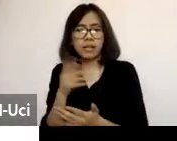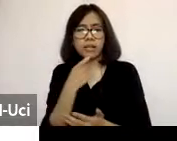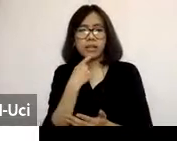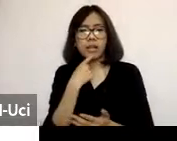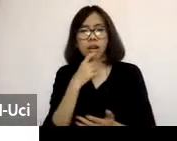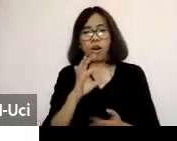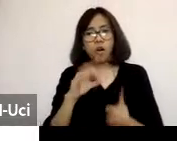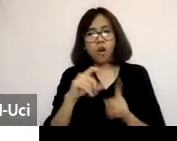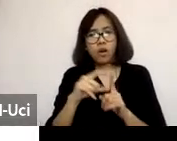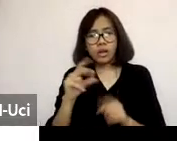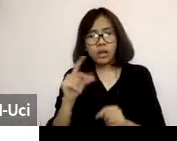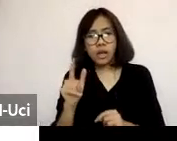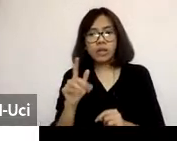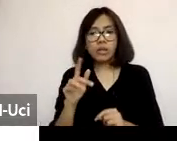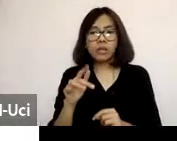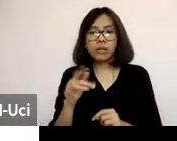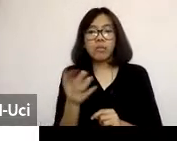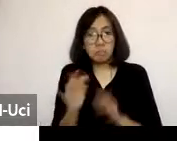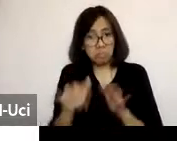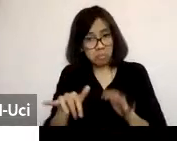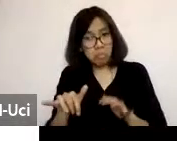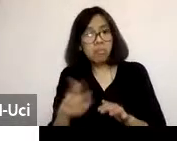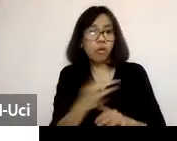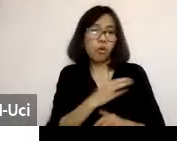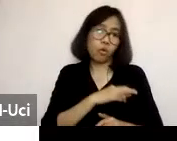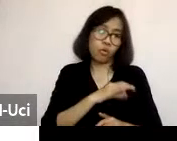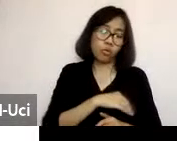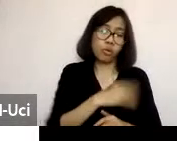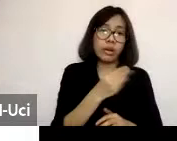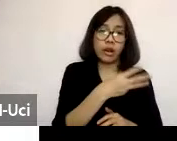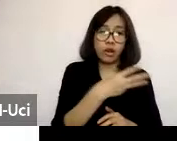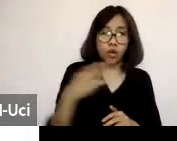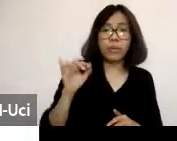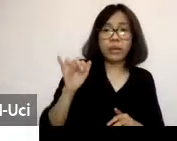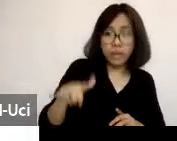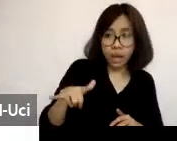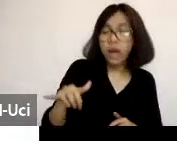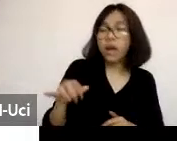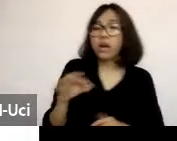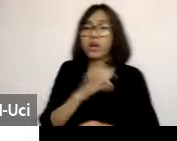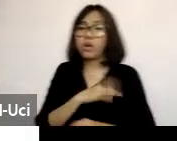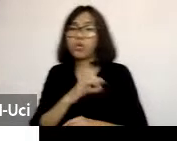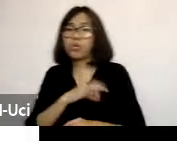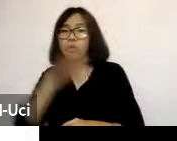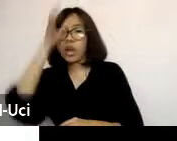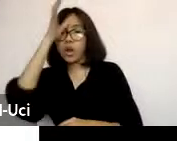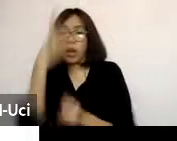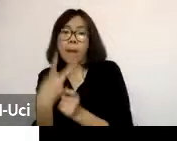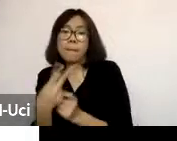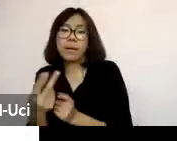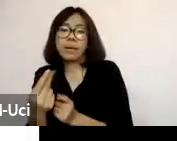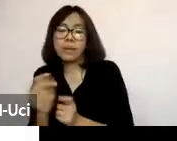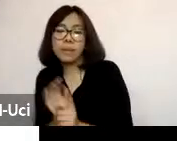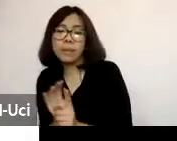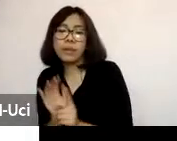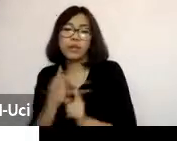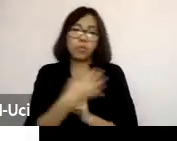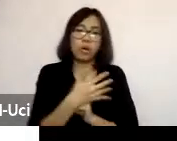hanya menguntungkan dari konteks ekonomi lebih juga aspek lingkungan konsumen harus menjadi perhatian bersama